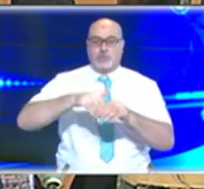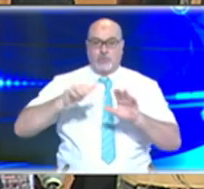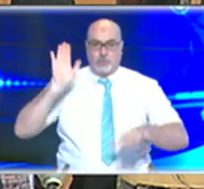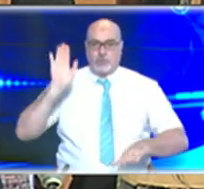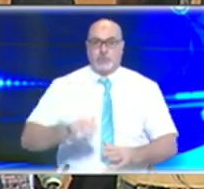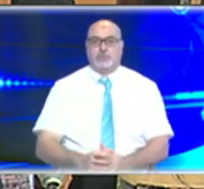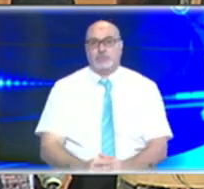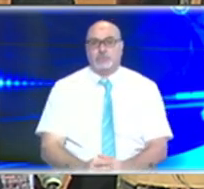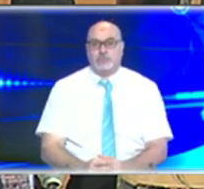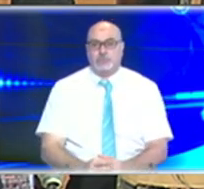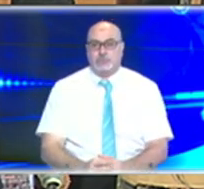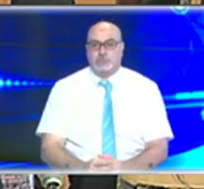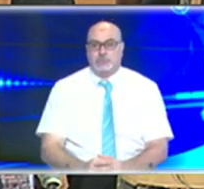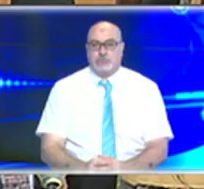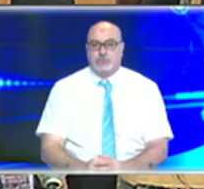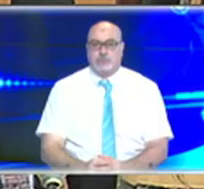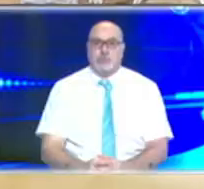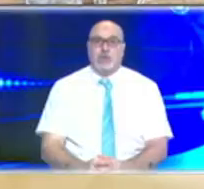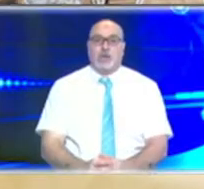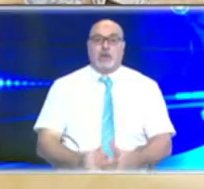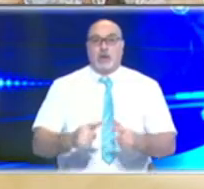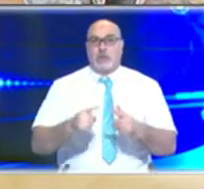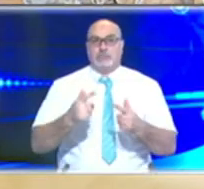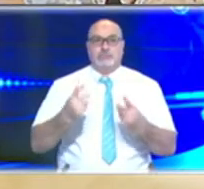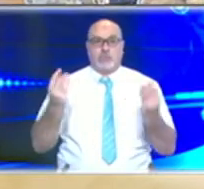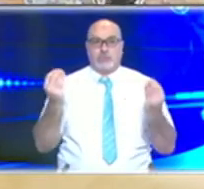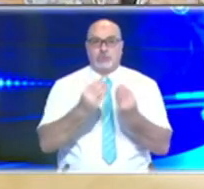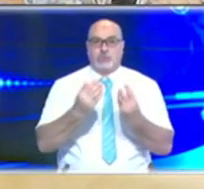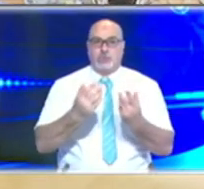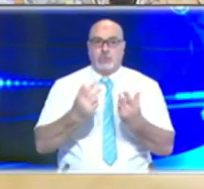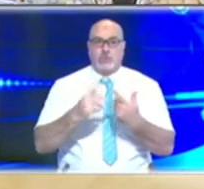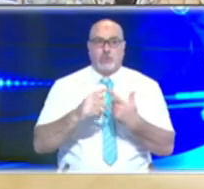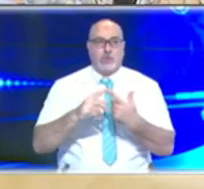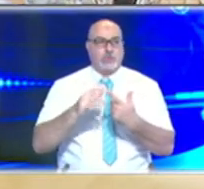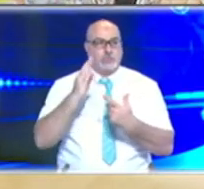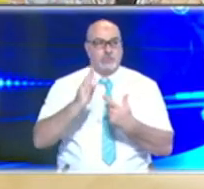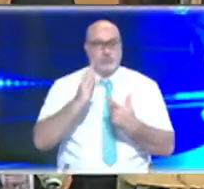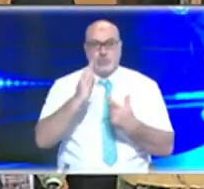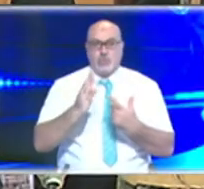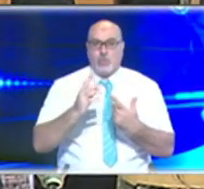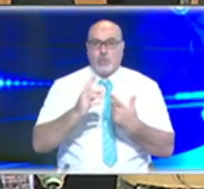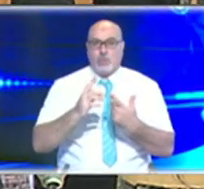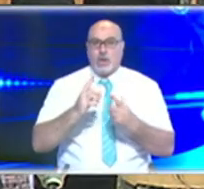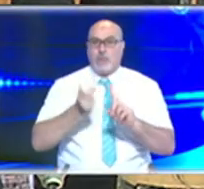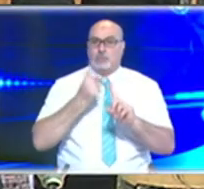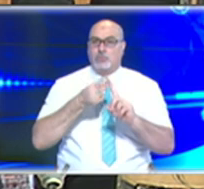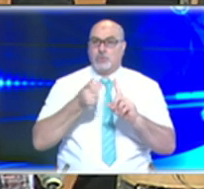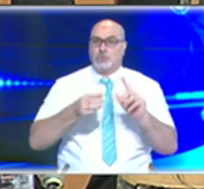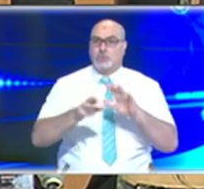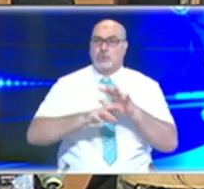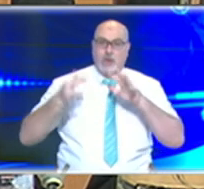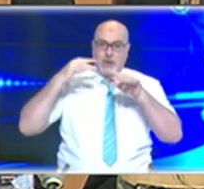المشروع. هذه المقاربة مبنية على تلبية حاجي مطلب أساسي من مطالب